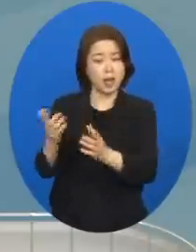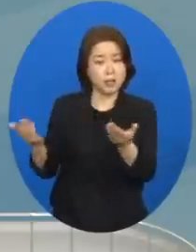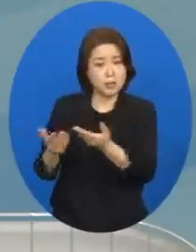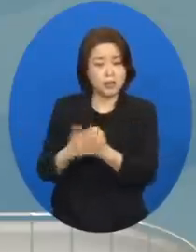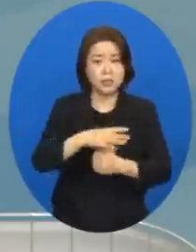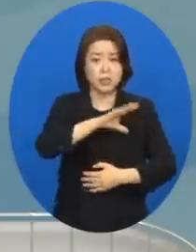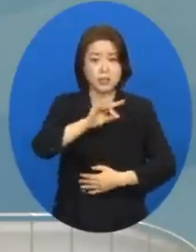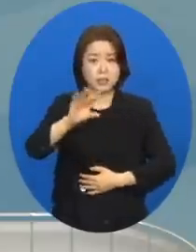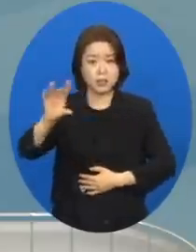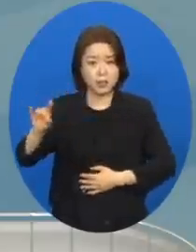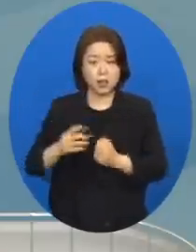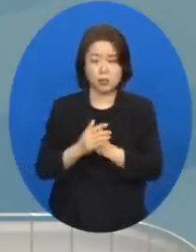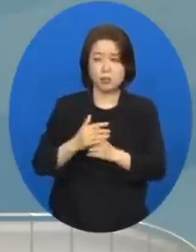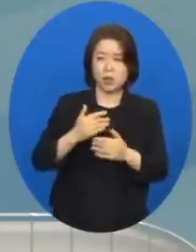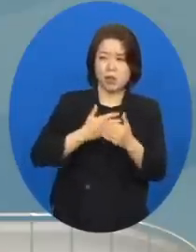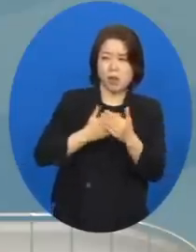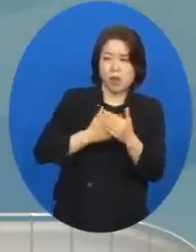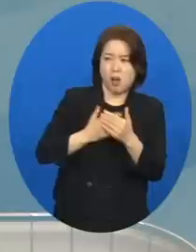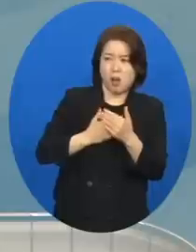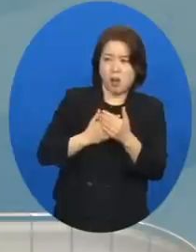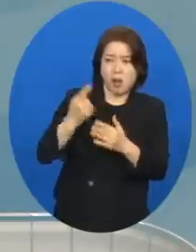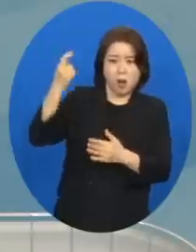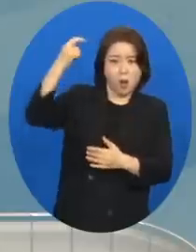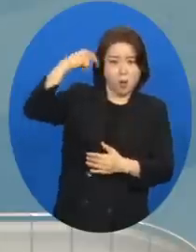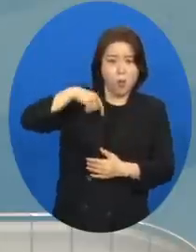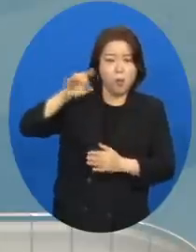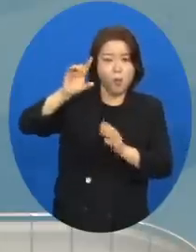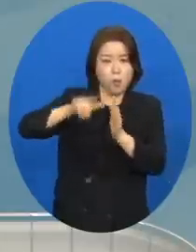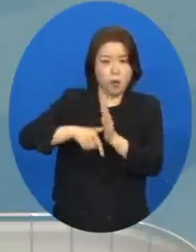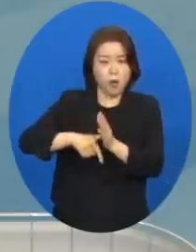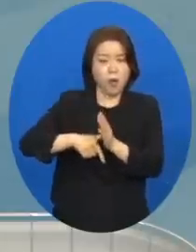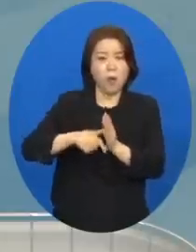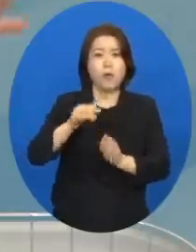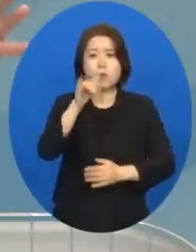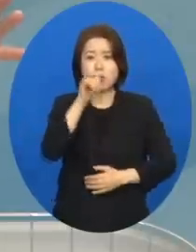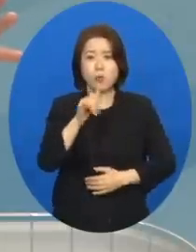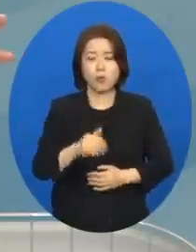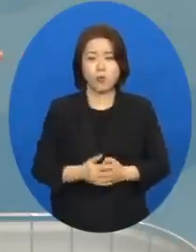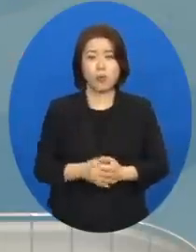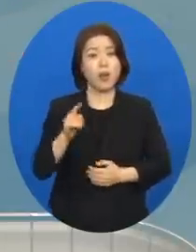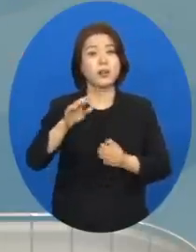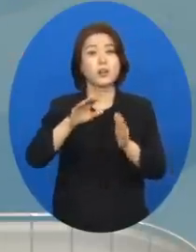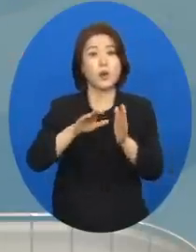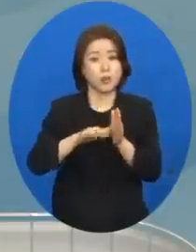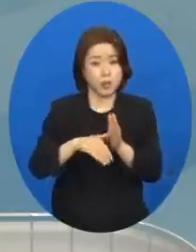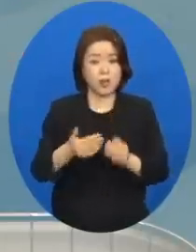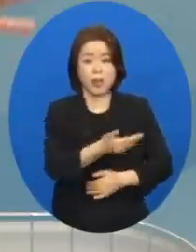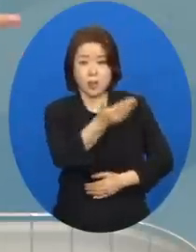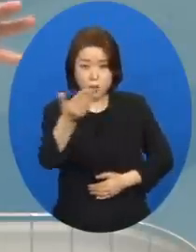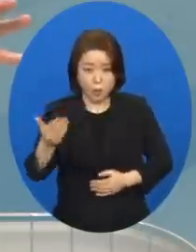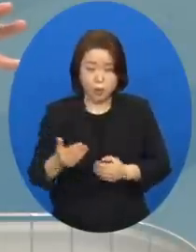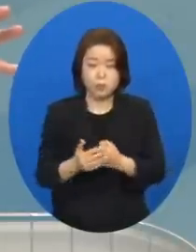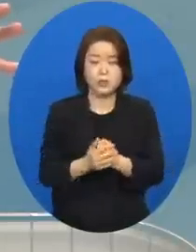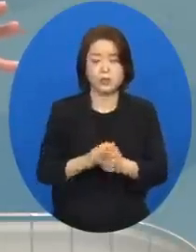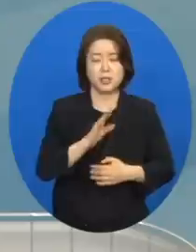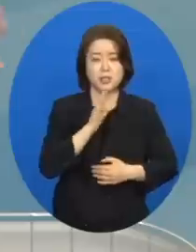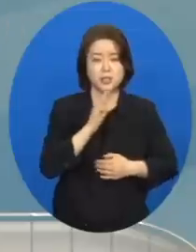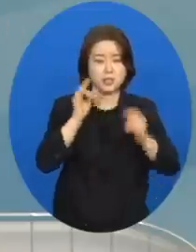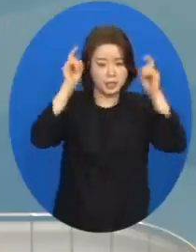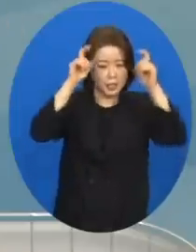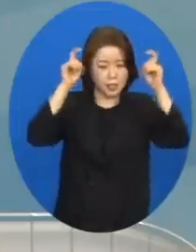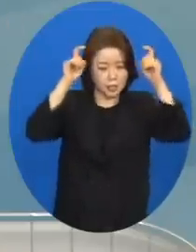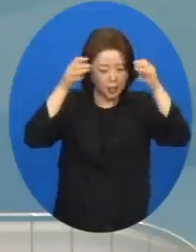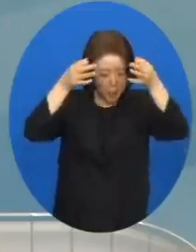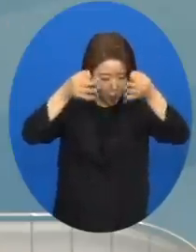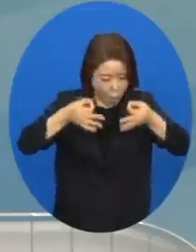때때로 두려움으로 확 다가올 때가 있어요. 그때 여러분, 여러분이 진짜 양인지가